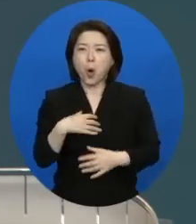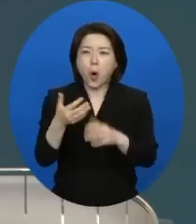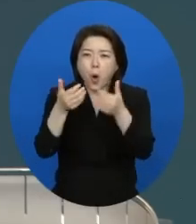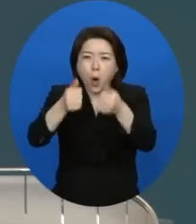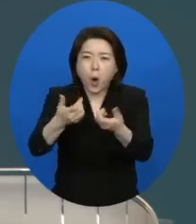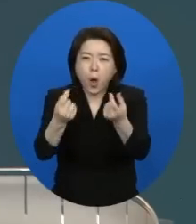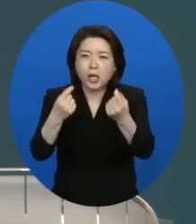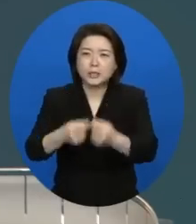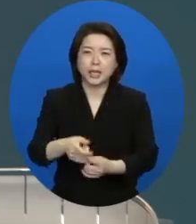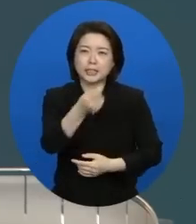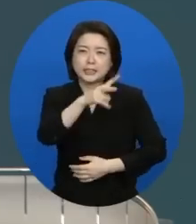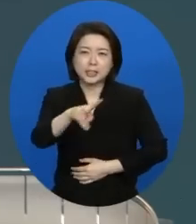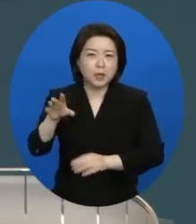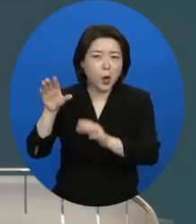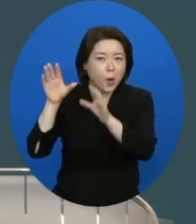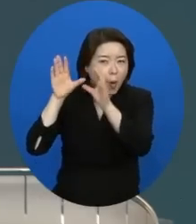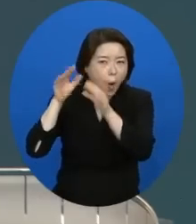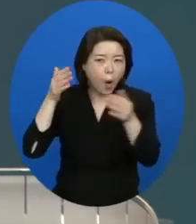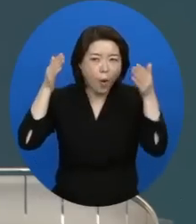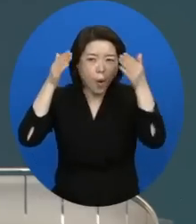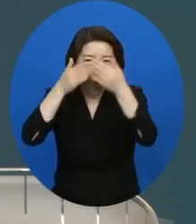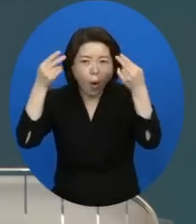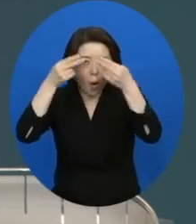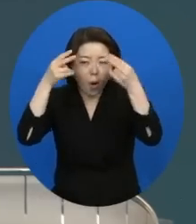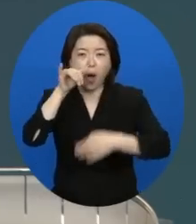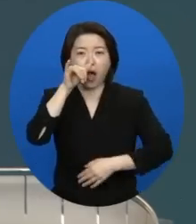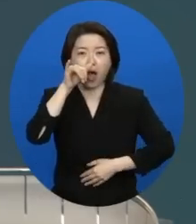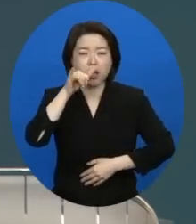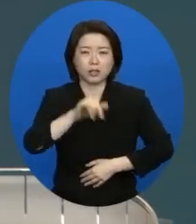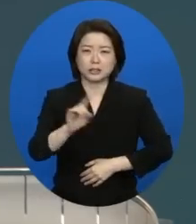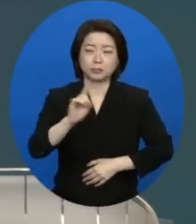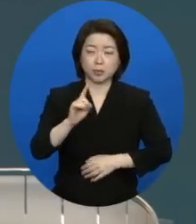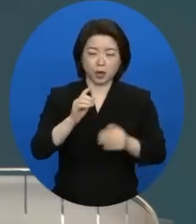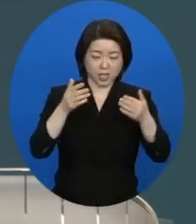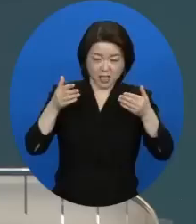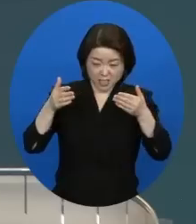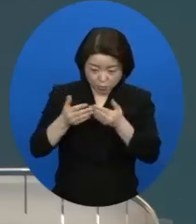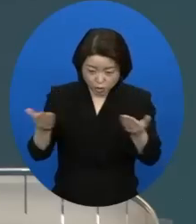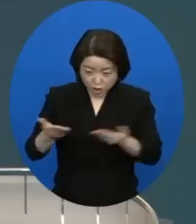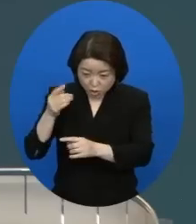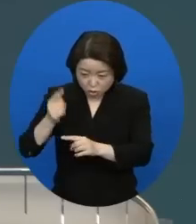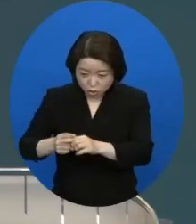경배하듯 TV 소리에 귀를 기울입니다. 무언가에